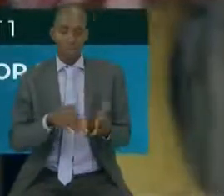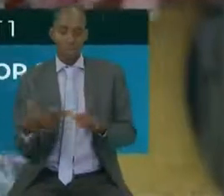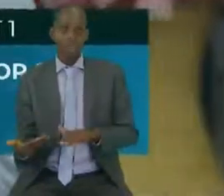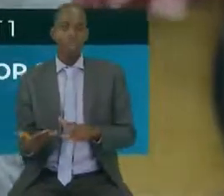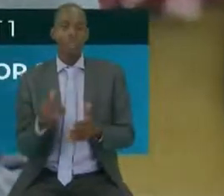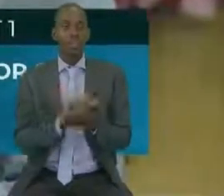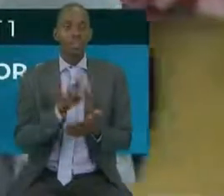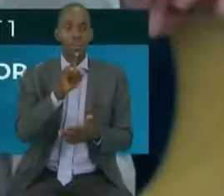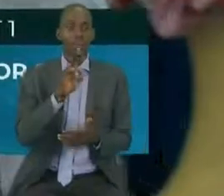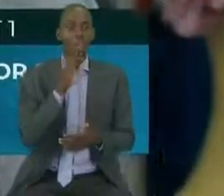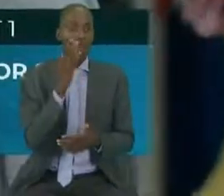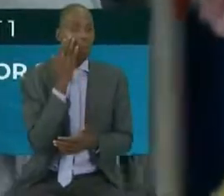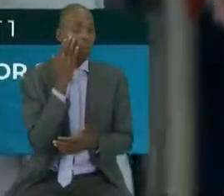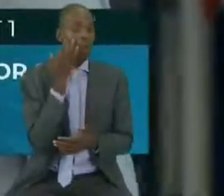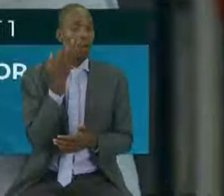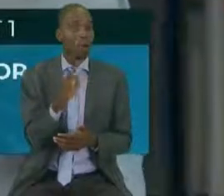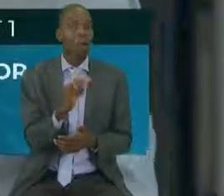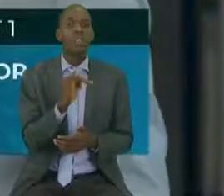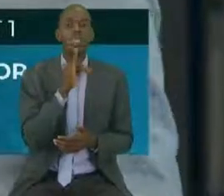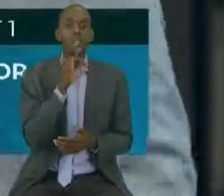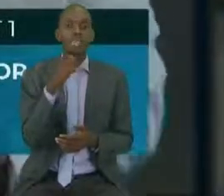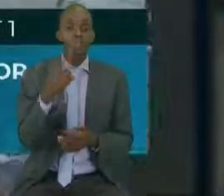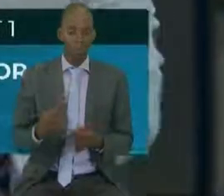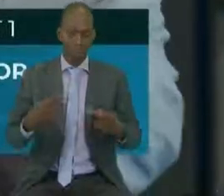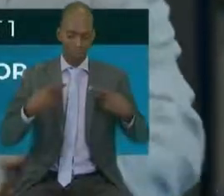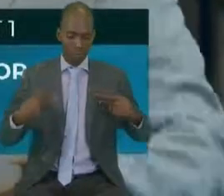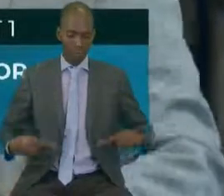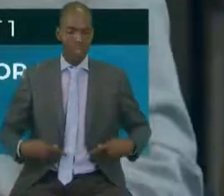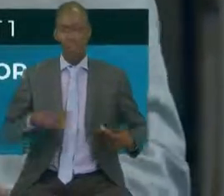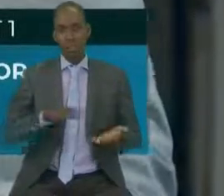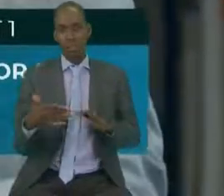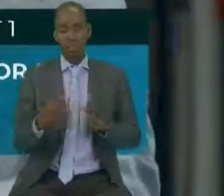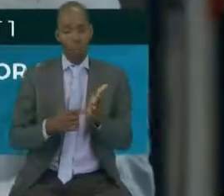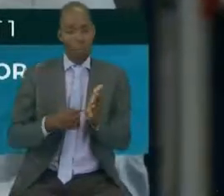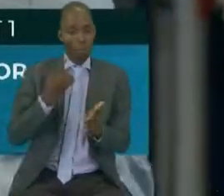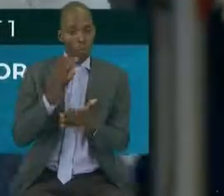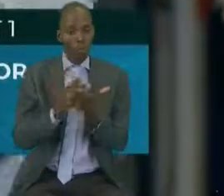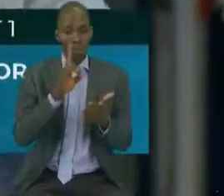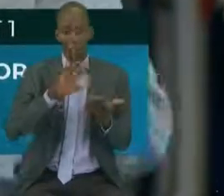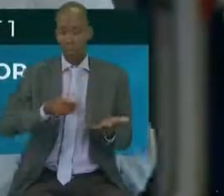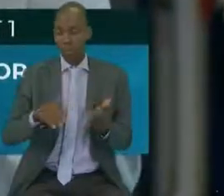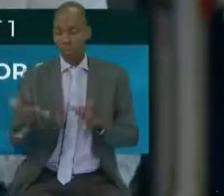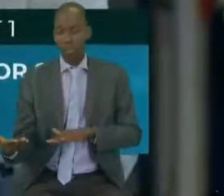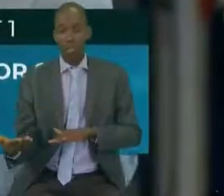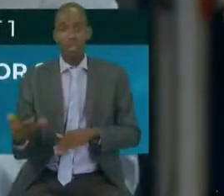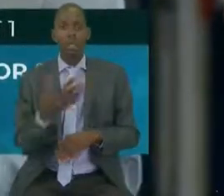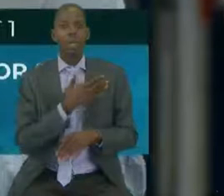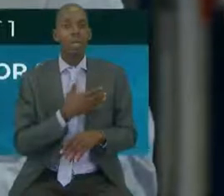la mort à laquelle tu es familier, c'est la mort physique. Quand quelqu'un meurt,